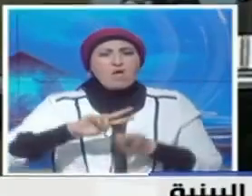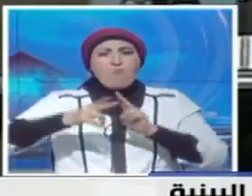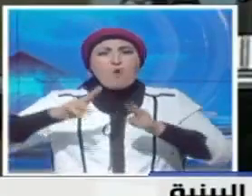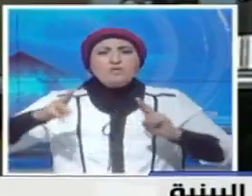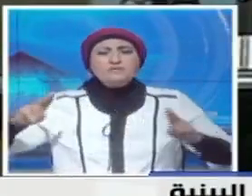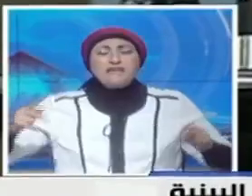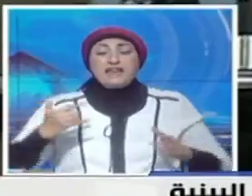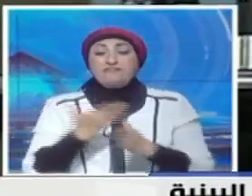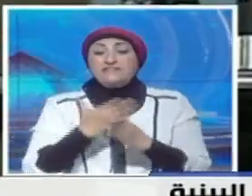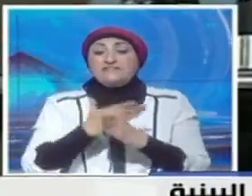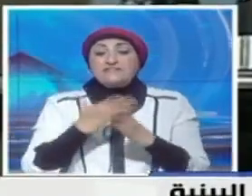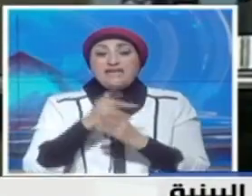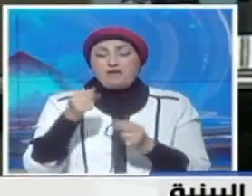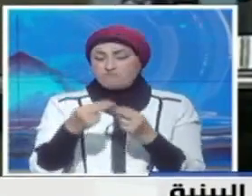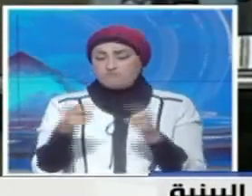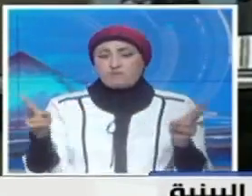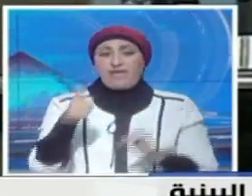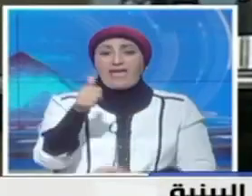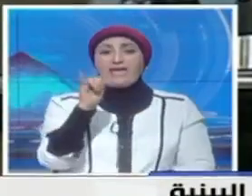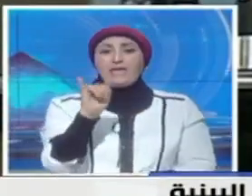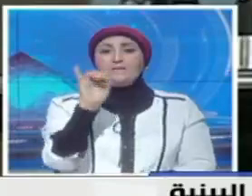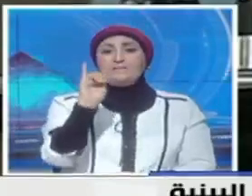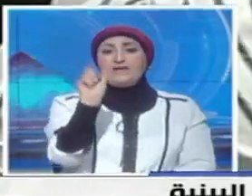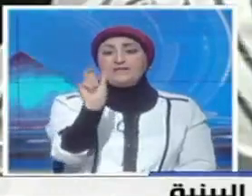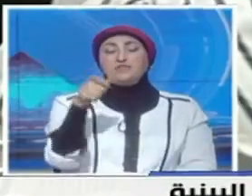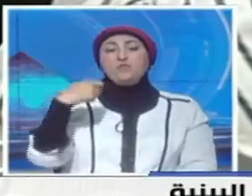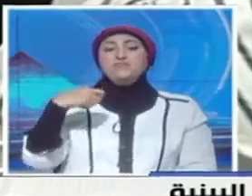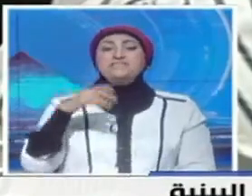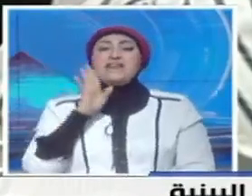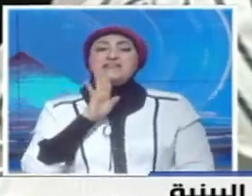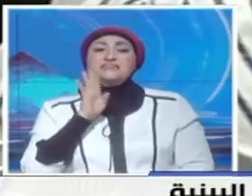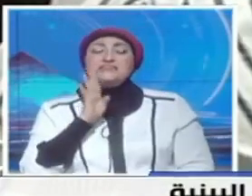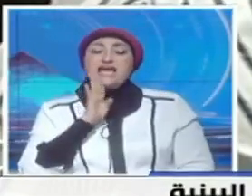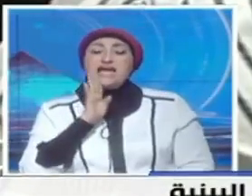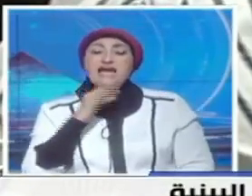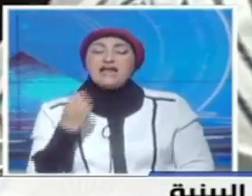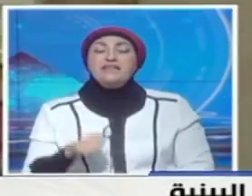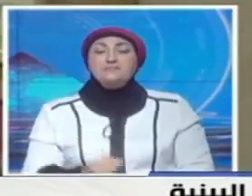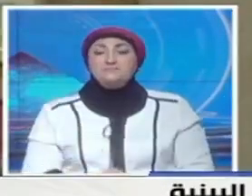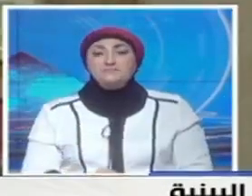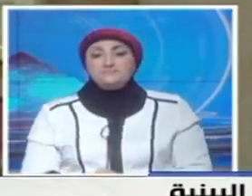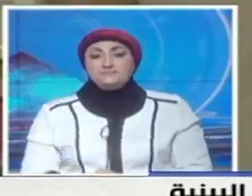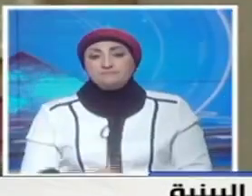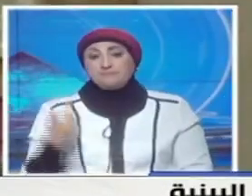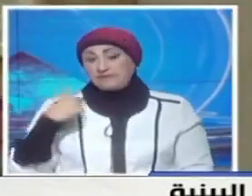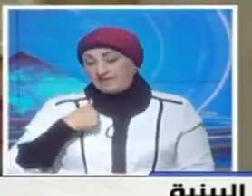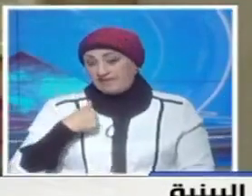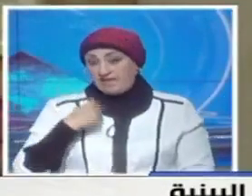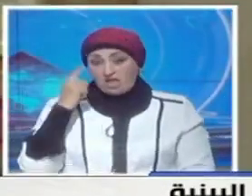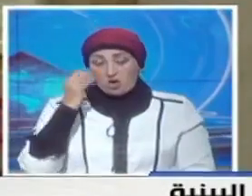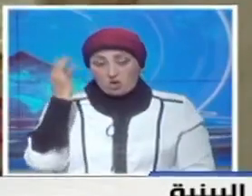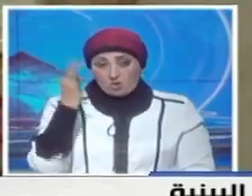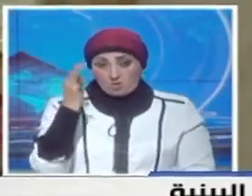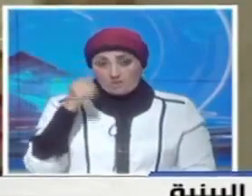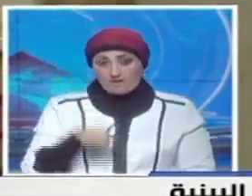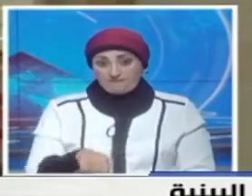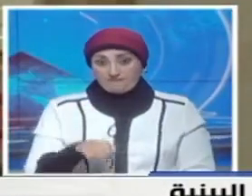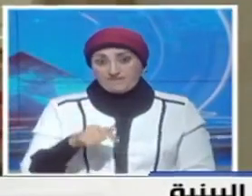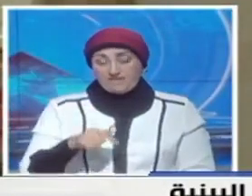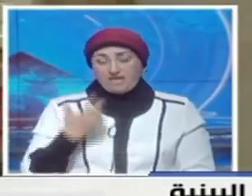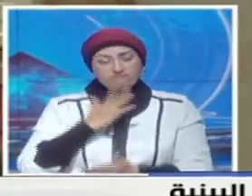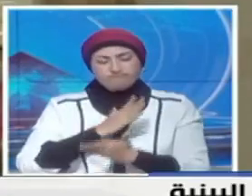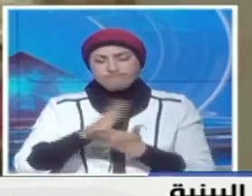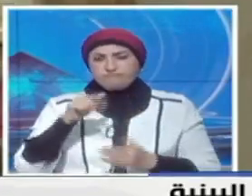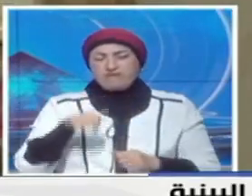التخصصات التي افتتحها الدكتور أيمن عاشور وزير التعليم العالي والبحث العلمي. ملايين الوظائف هتختفي